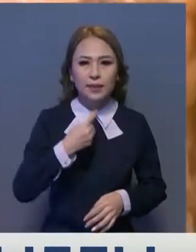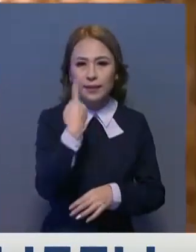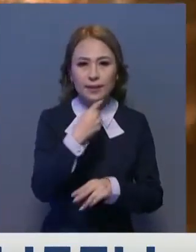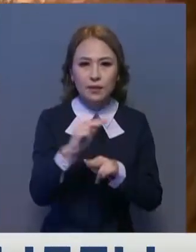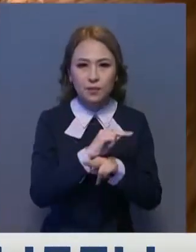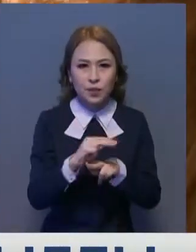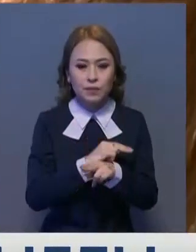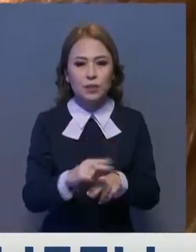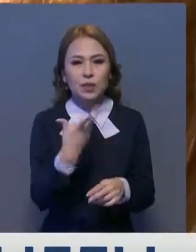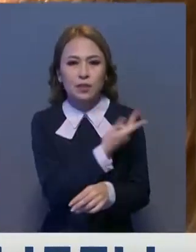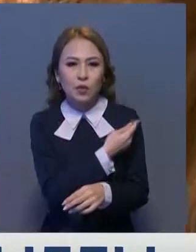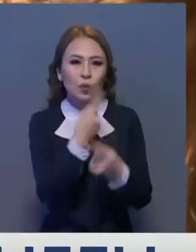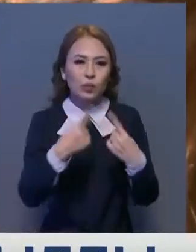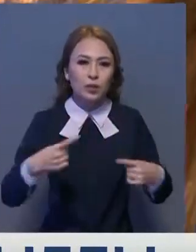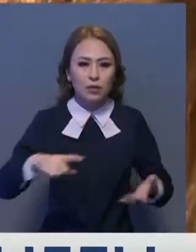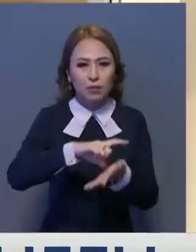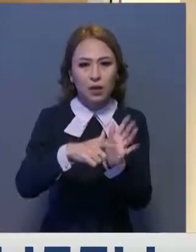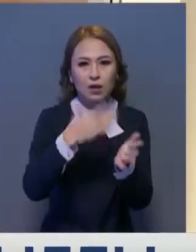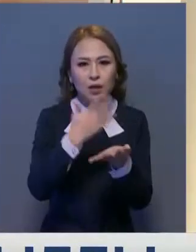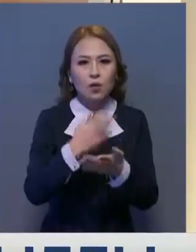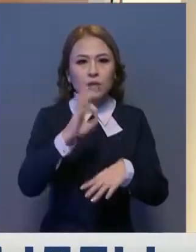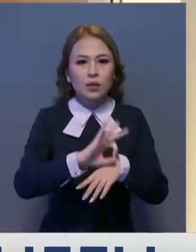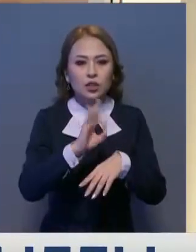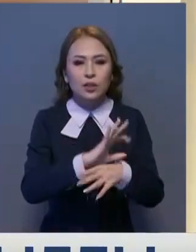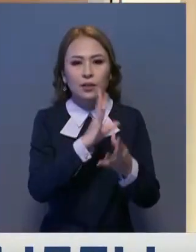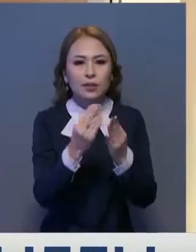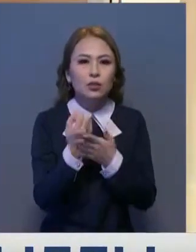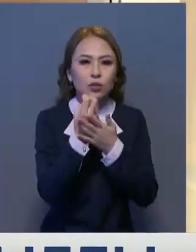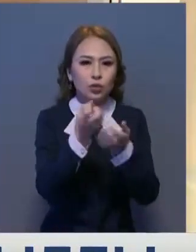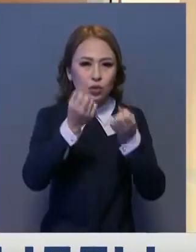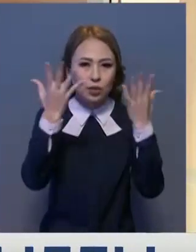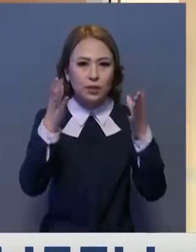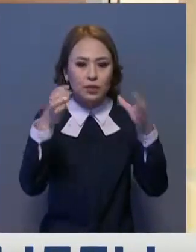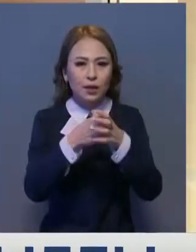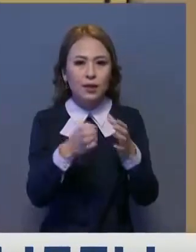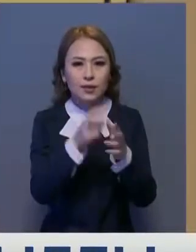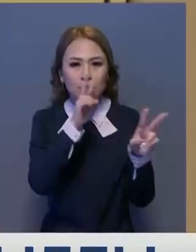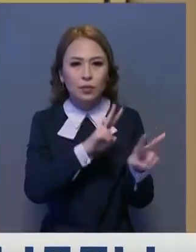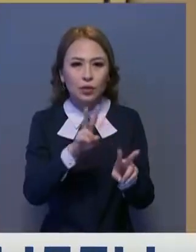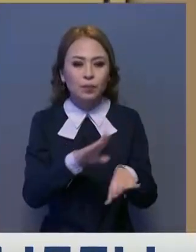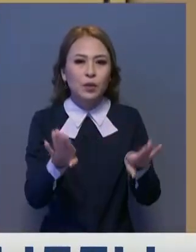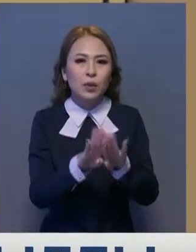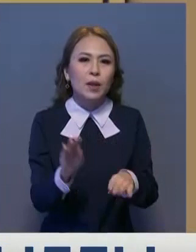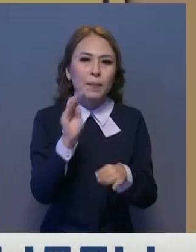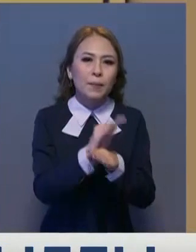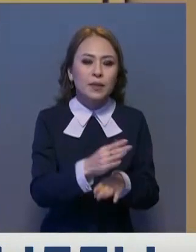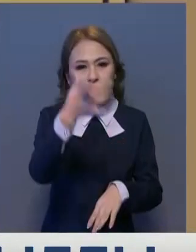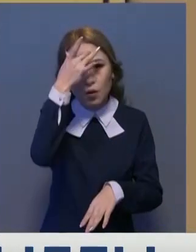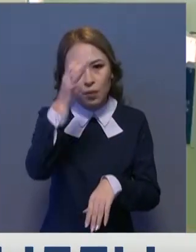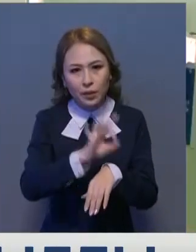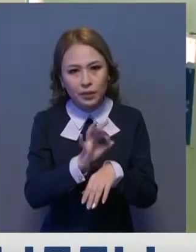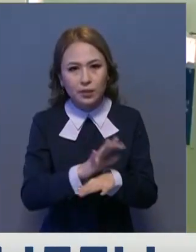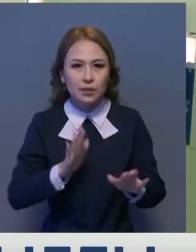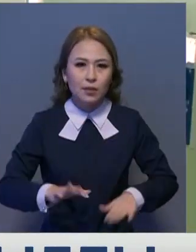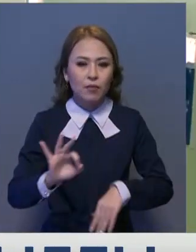тіс емдеу, екпе және өзге де бөлмелері бар. Науқастарды жатқызатын күндізгі стационарда қарастырылып отыр. Бұдан былай баса